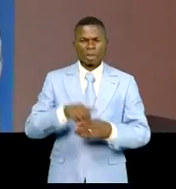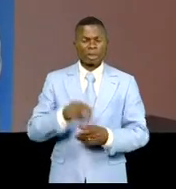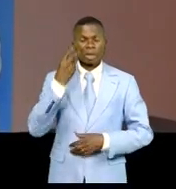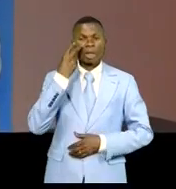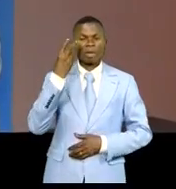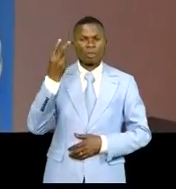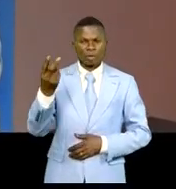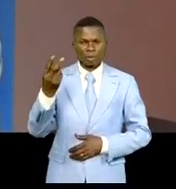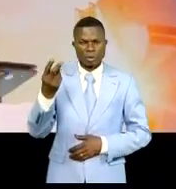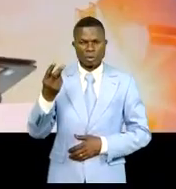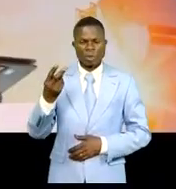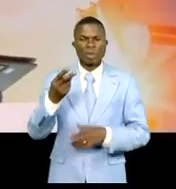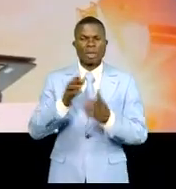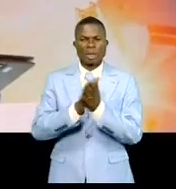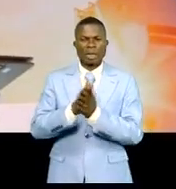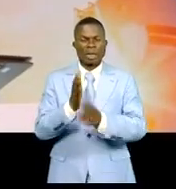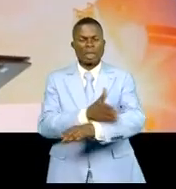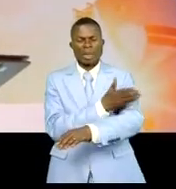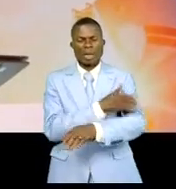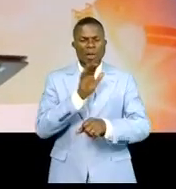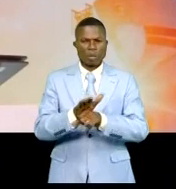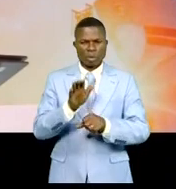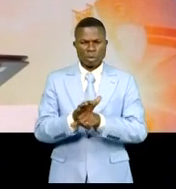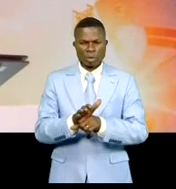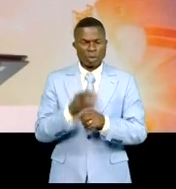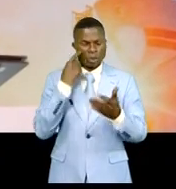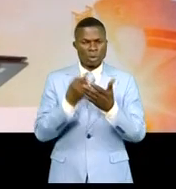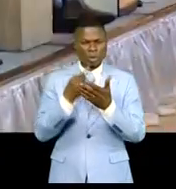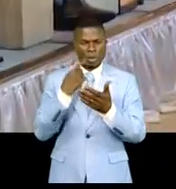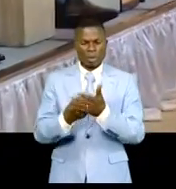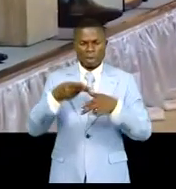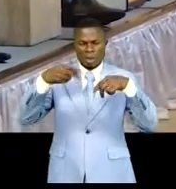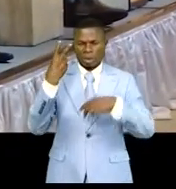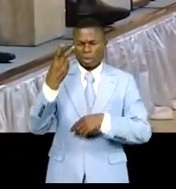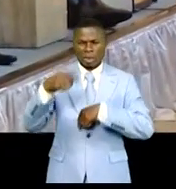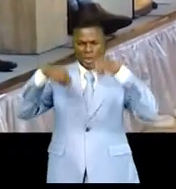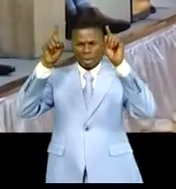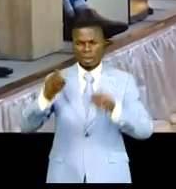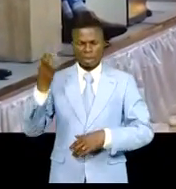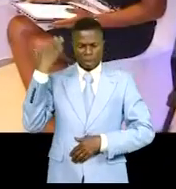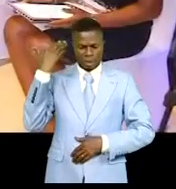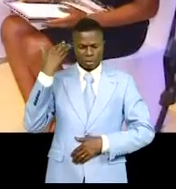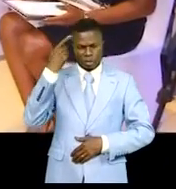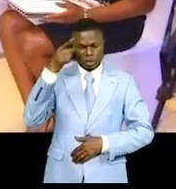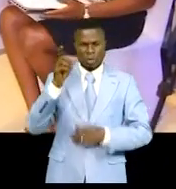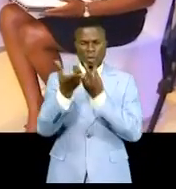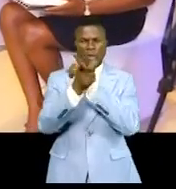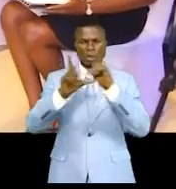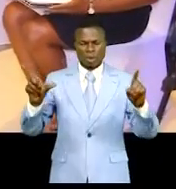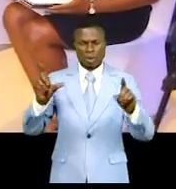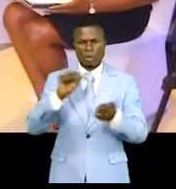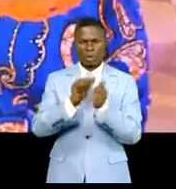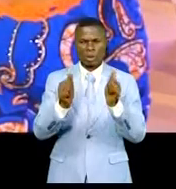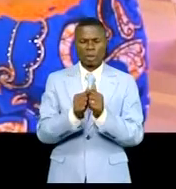vision et au regard des avancées majeures constatées ces deux dernières années grâce à la libération de ces secteurs